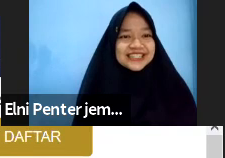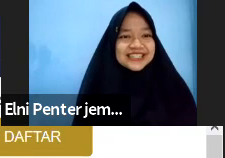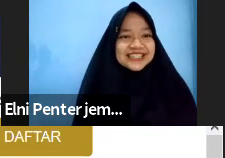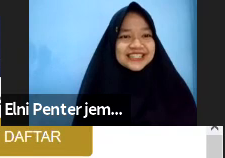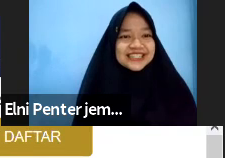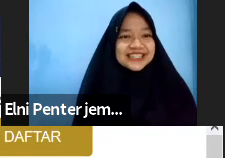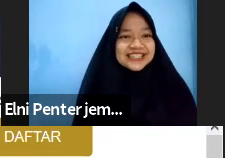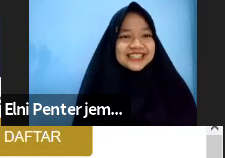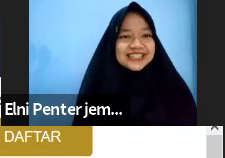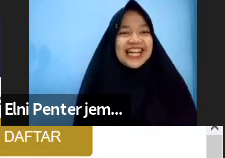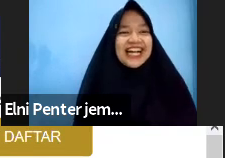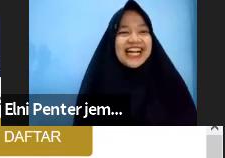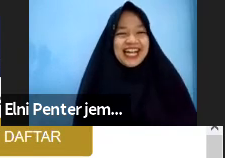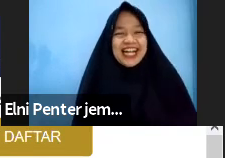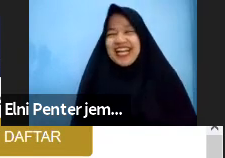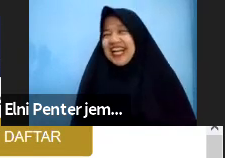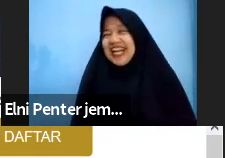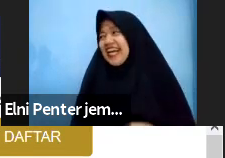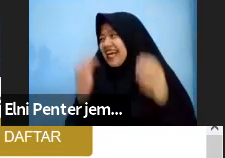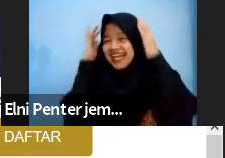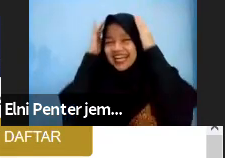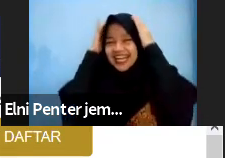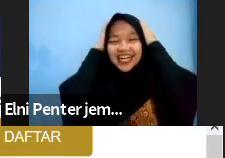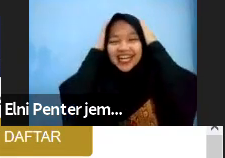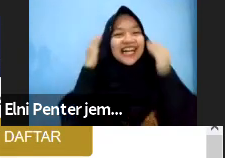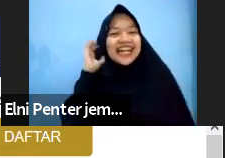Deewani unkrich capillary